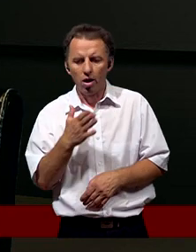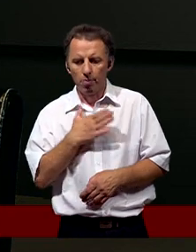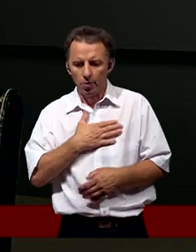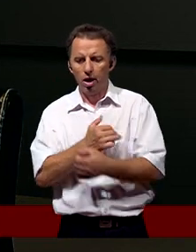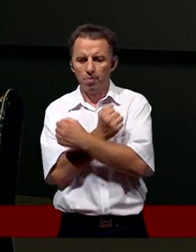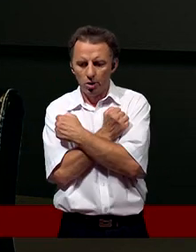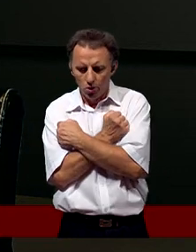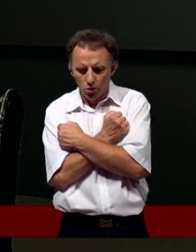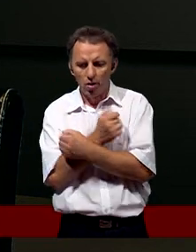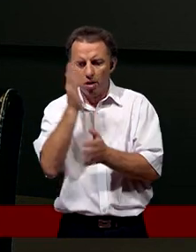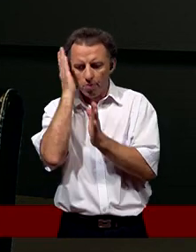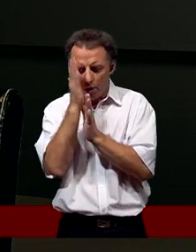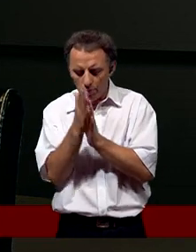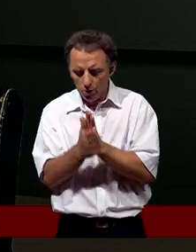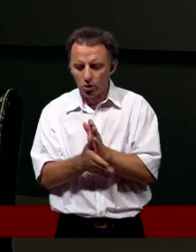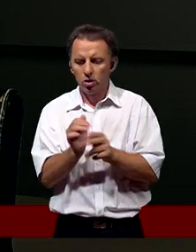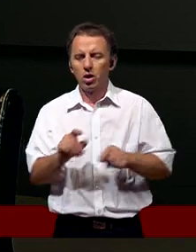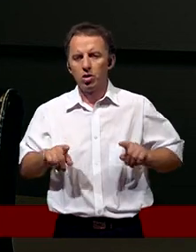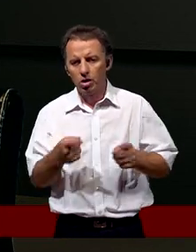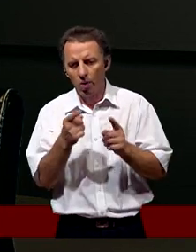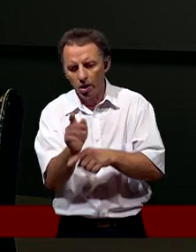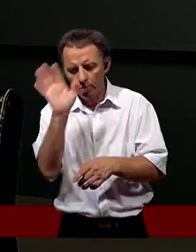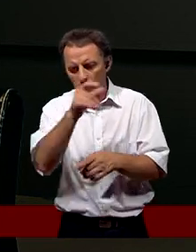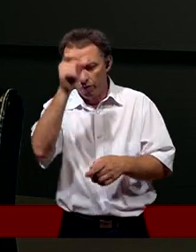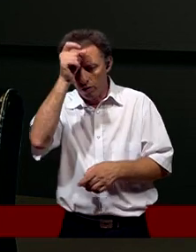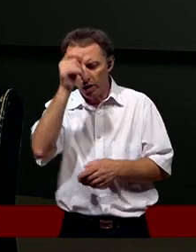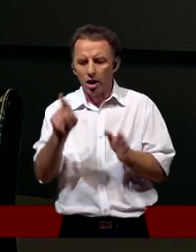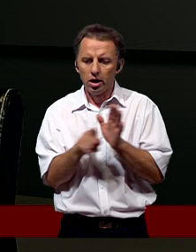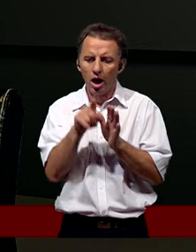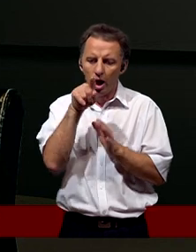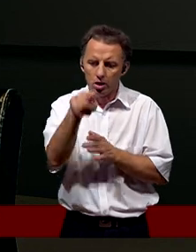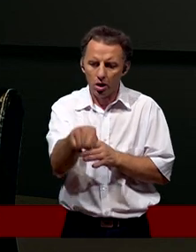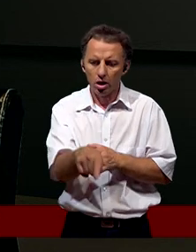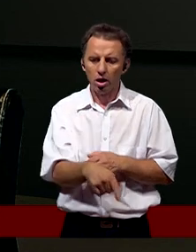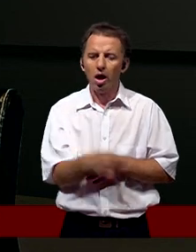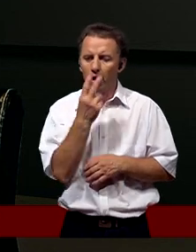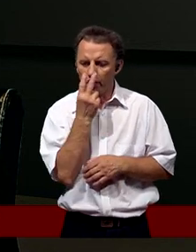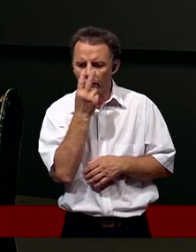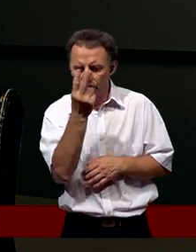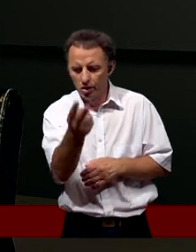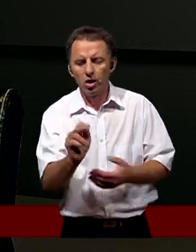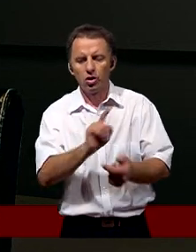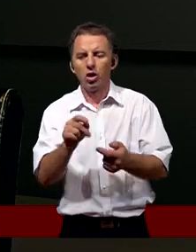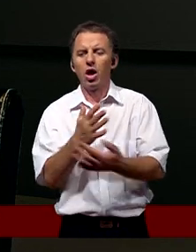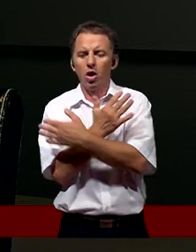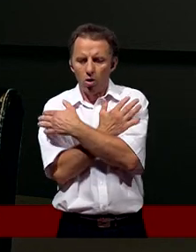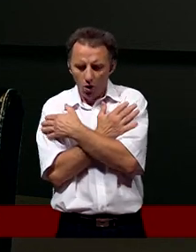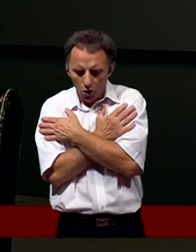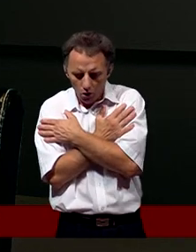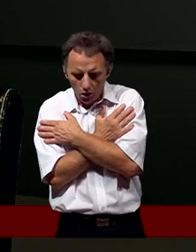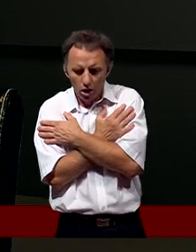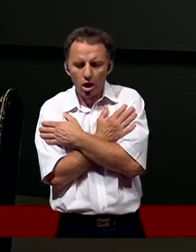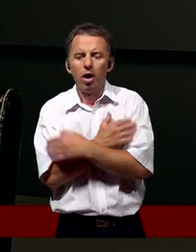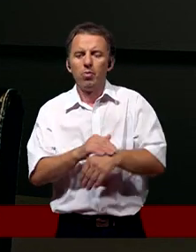taką umiejętność, to jest to po prostu działanie Boga w człowieku. Dlatego jeżeli kogoś widać rzeczywiście, że kocha